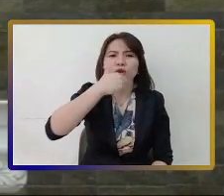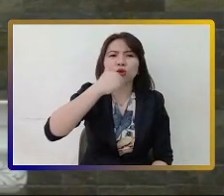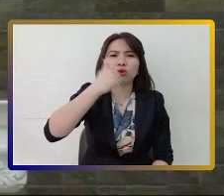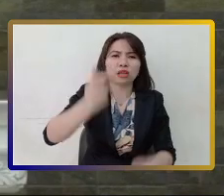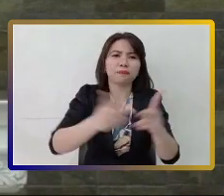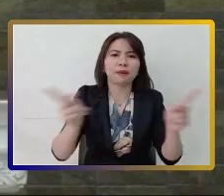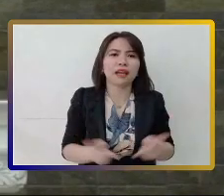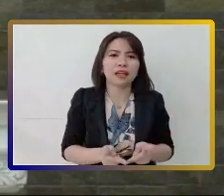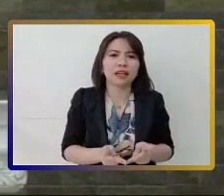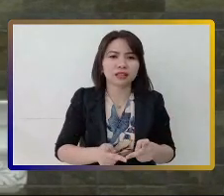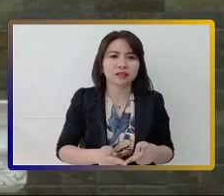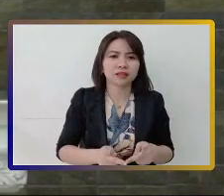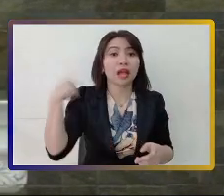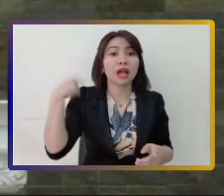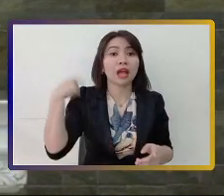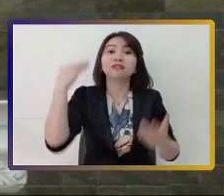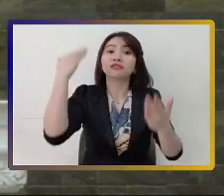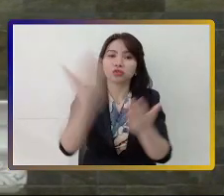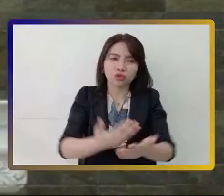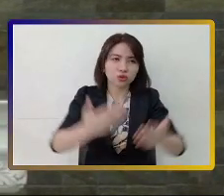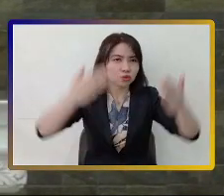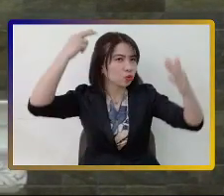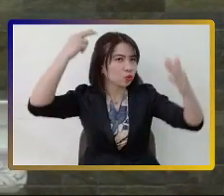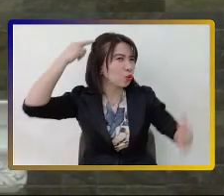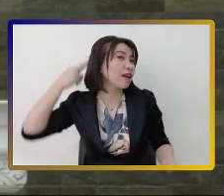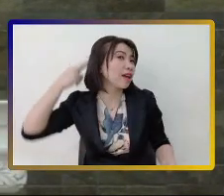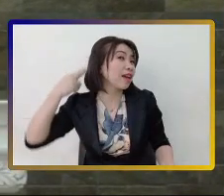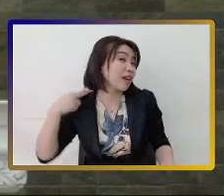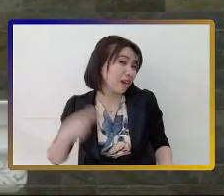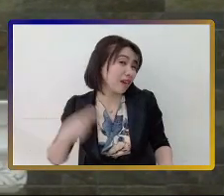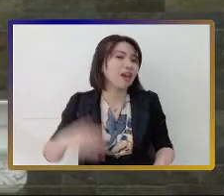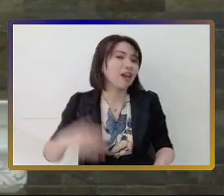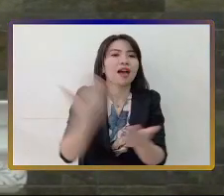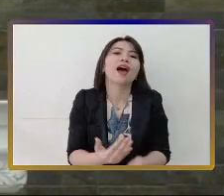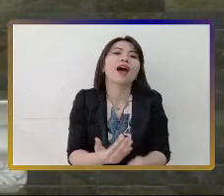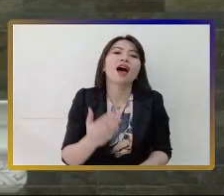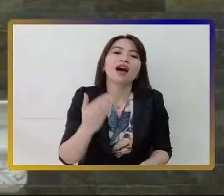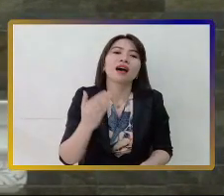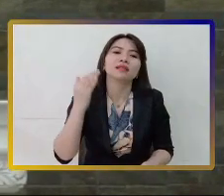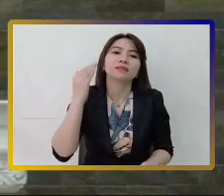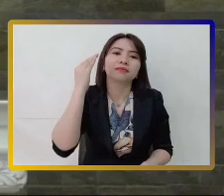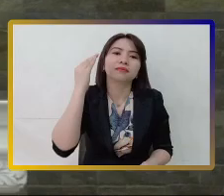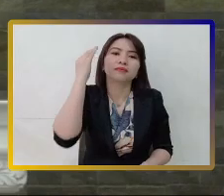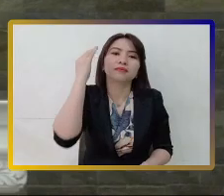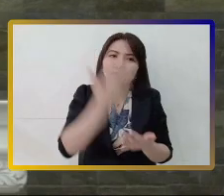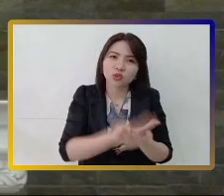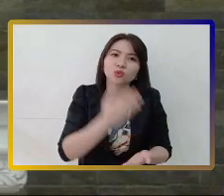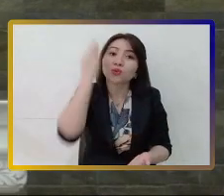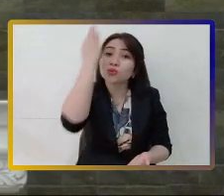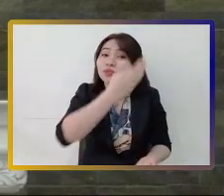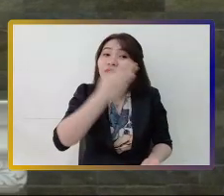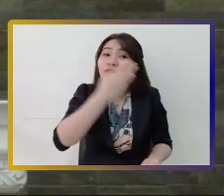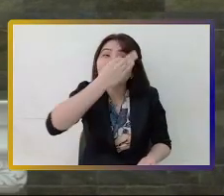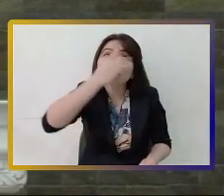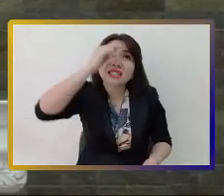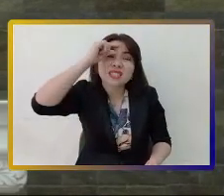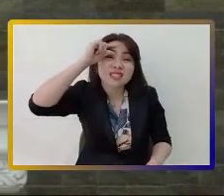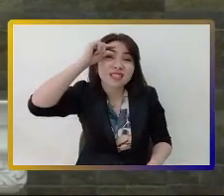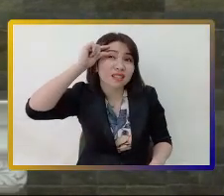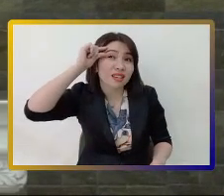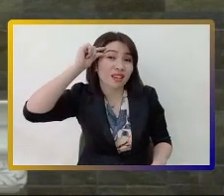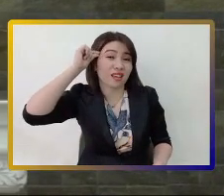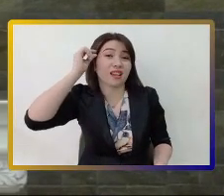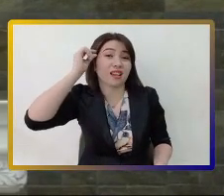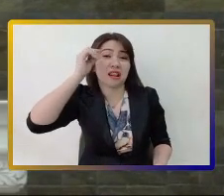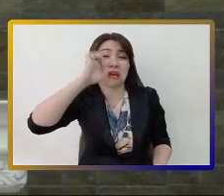Mabago ang buhok, mabago ang kulay, mabago ang kilay, mabago ang bibig, mabago ang tenga, mabago ang, you know,